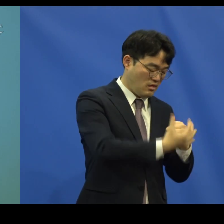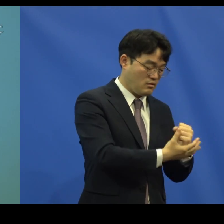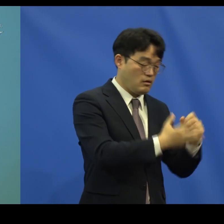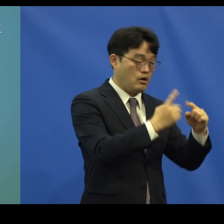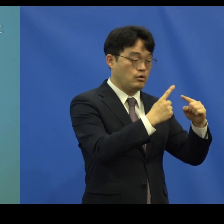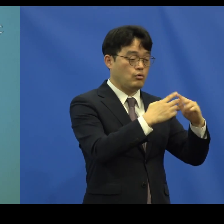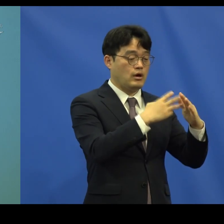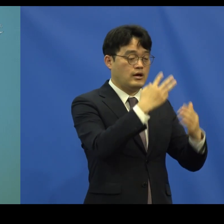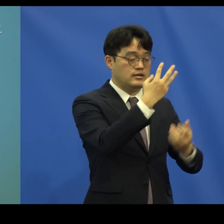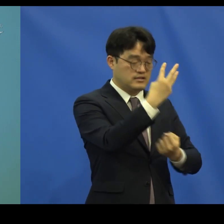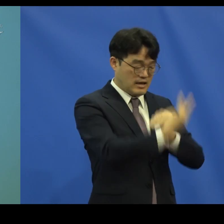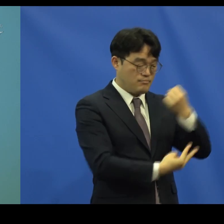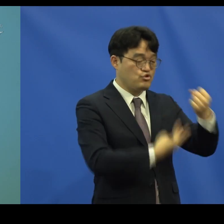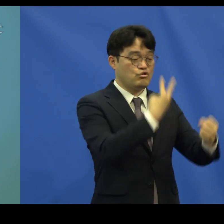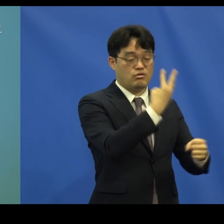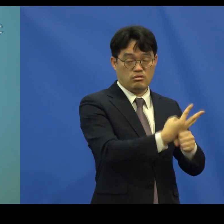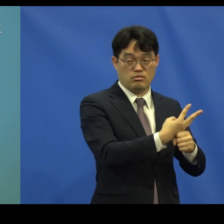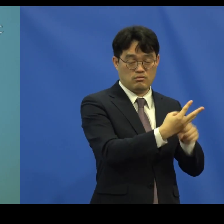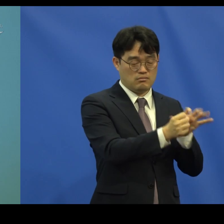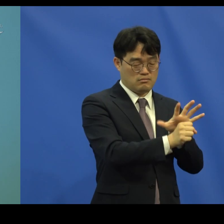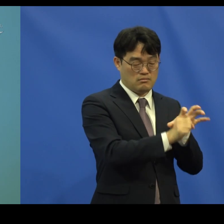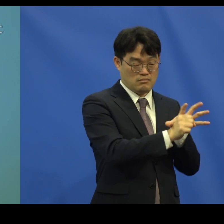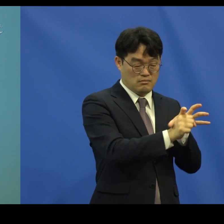3년이 준 영향이 엄청나게 큽니다.